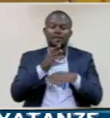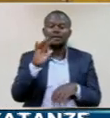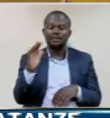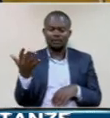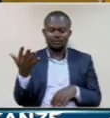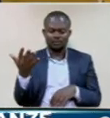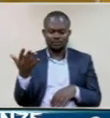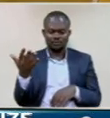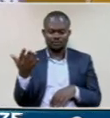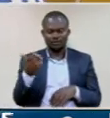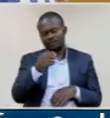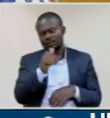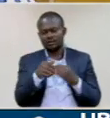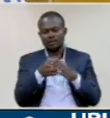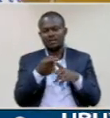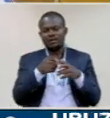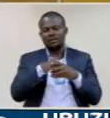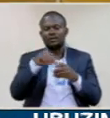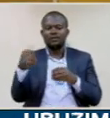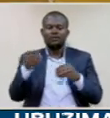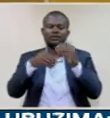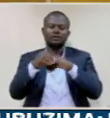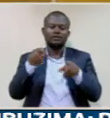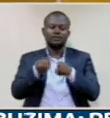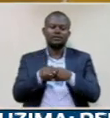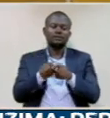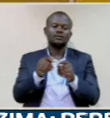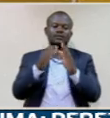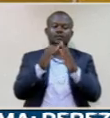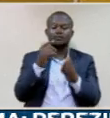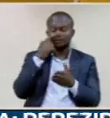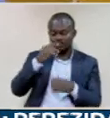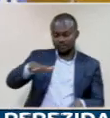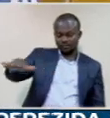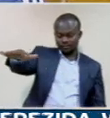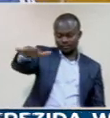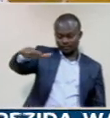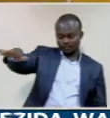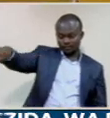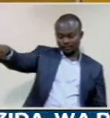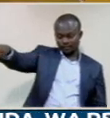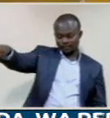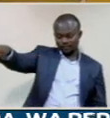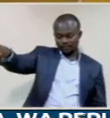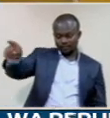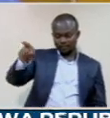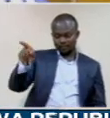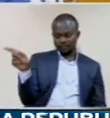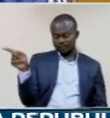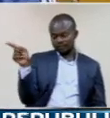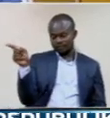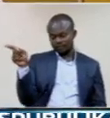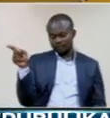batanu ahandi bakuye undi wacuruzaga nawe ni kuri iriya nzu nayo mureba yibegeranye n'aka